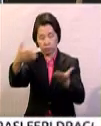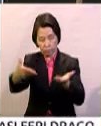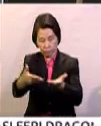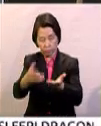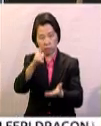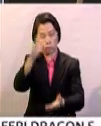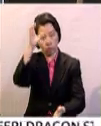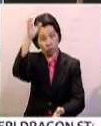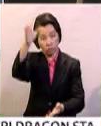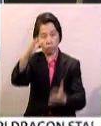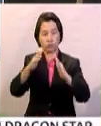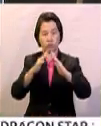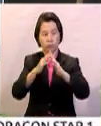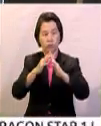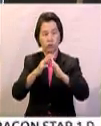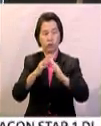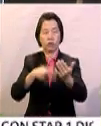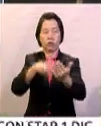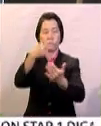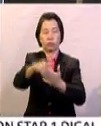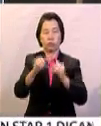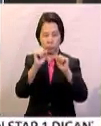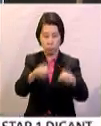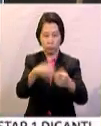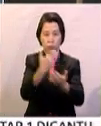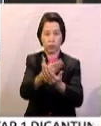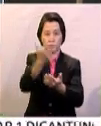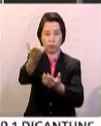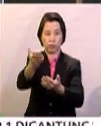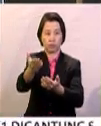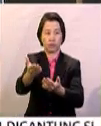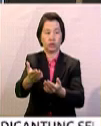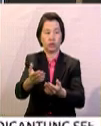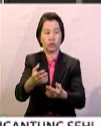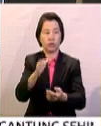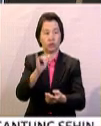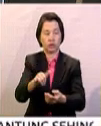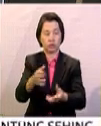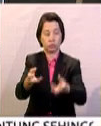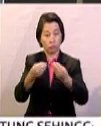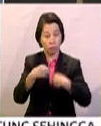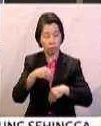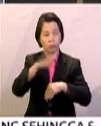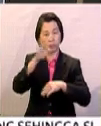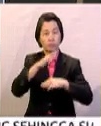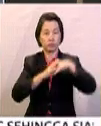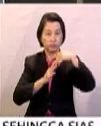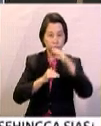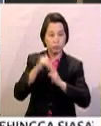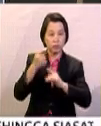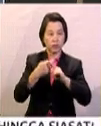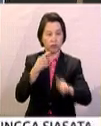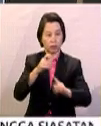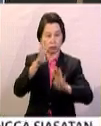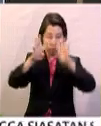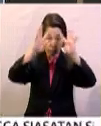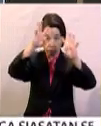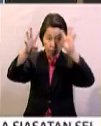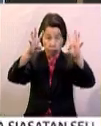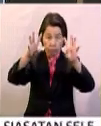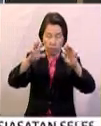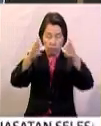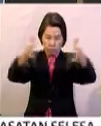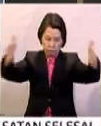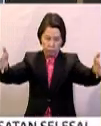satu konsep perumahan iaitu perumahan mampu milik atau affordable homes yang memberi lebih keselesaan daripada segi reka bentuk,